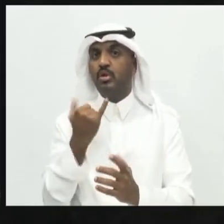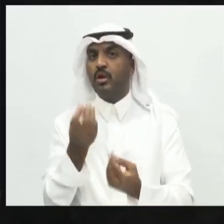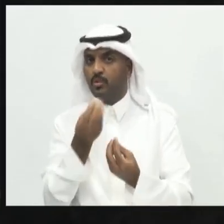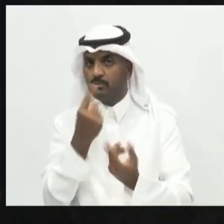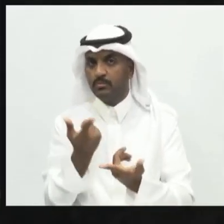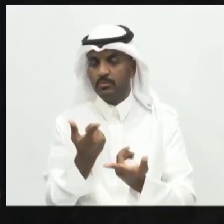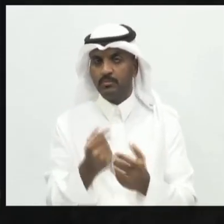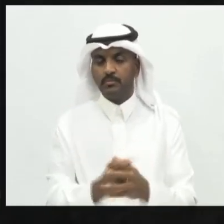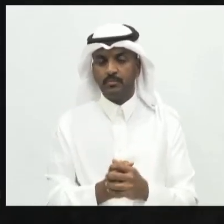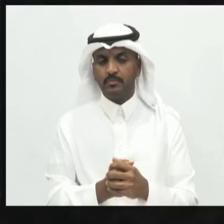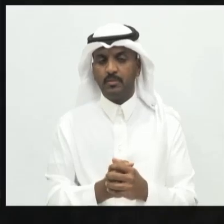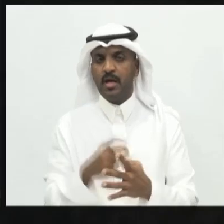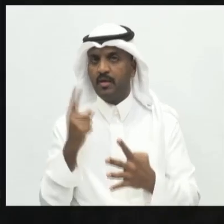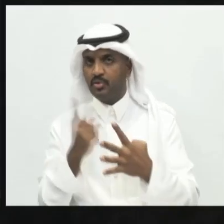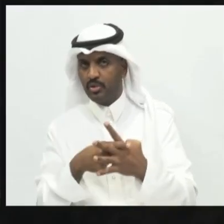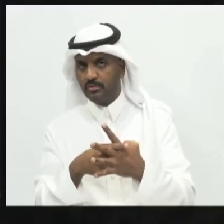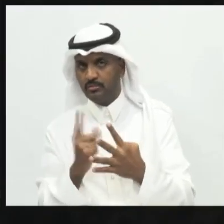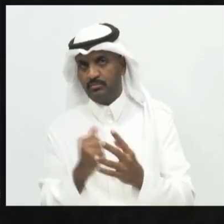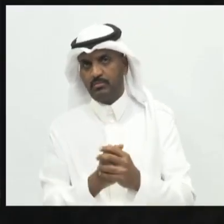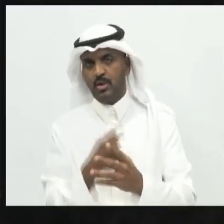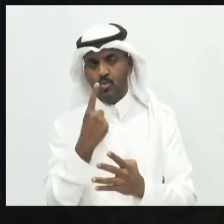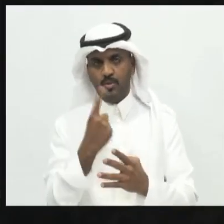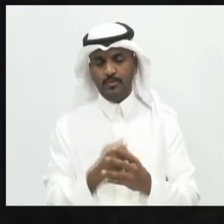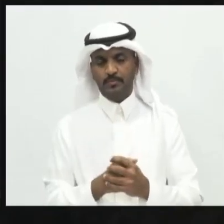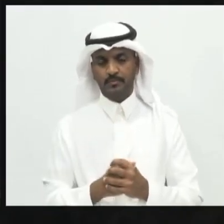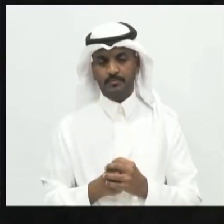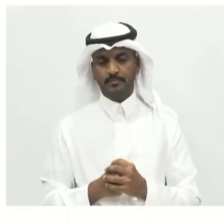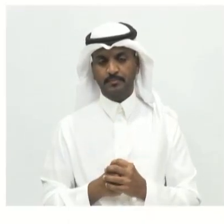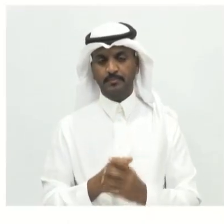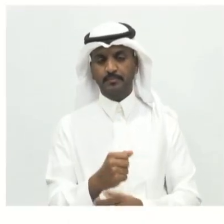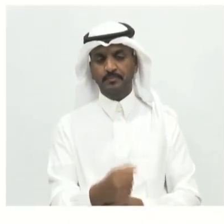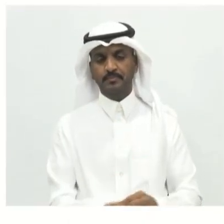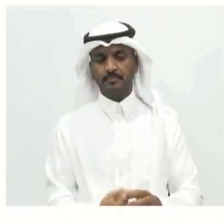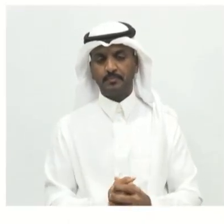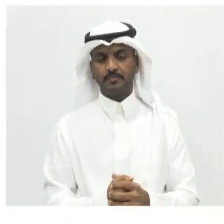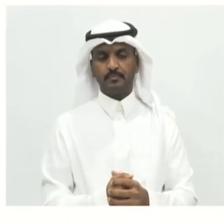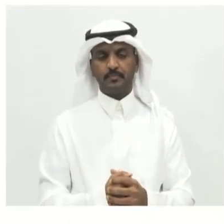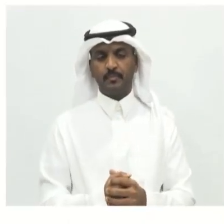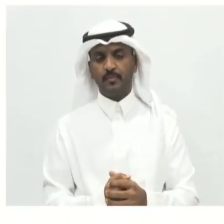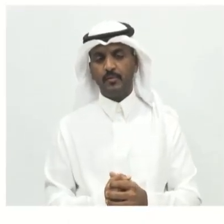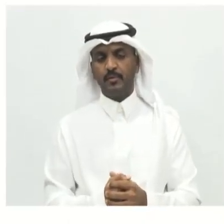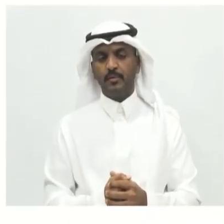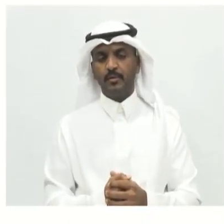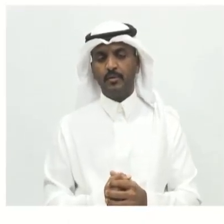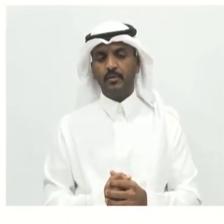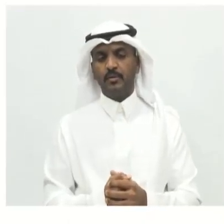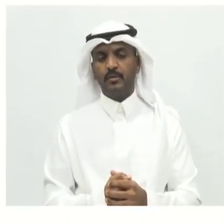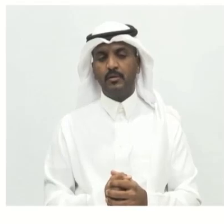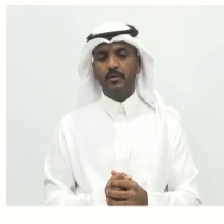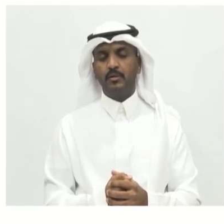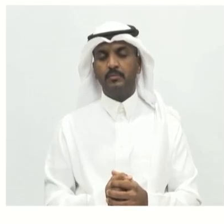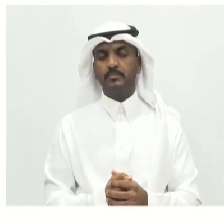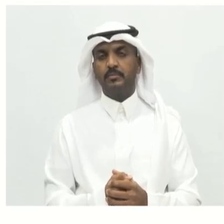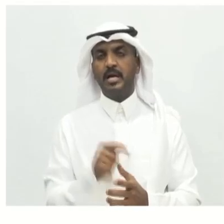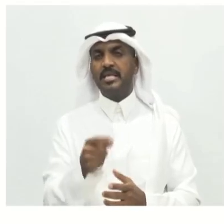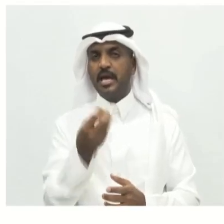الطعام هذا الشرط ماذا هذا الشرط الاول الشرط الثاني